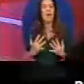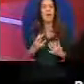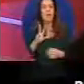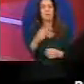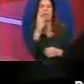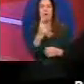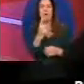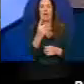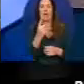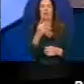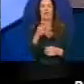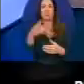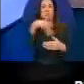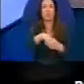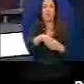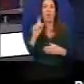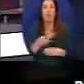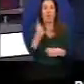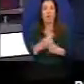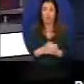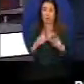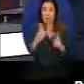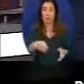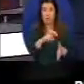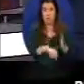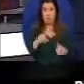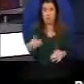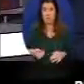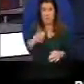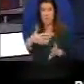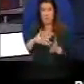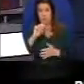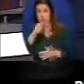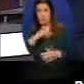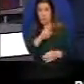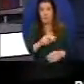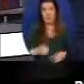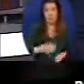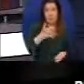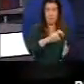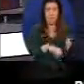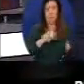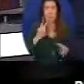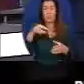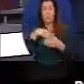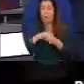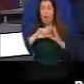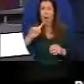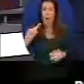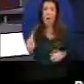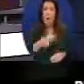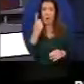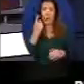כל האינפורמציה? ברשות המיסים זה מוח אחד. יש סמנכ"ל לחקירות ומודיעין, ומעליו יש מנהל רשות המיסים, שמאגד את המכס, מע"מ, מס הכנסה, מיסוי